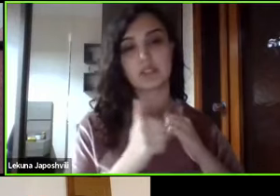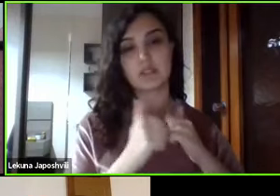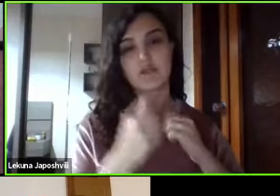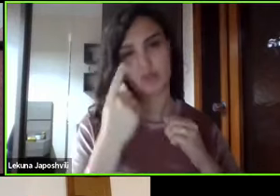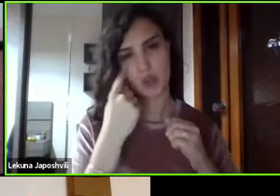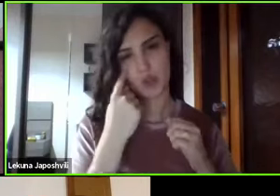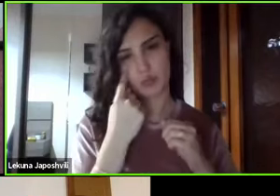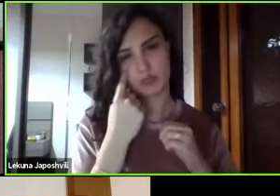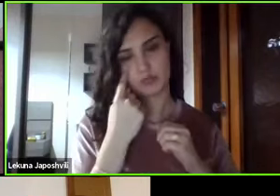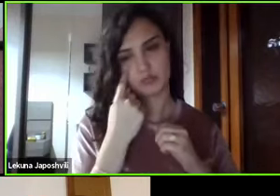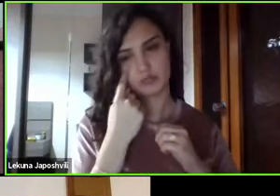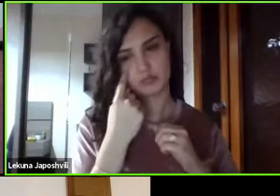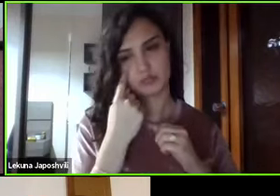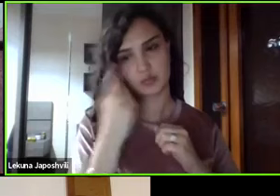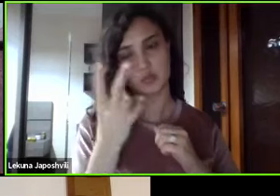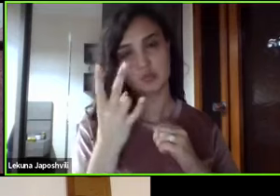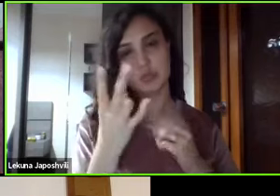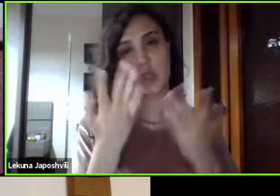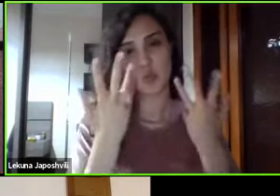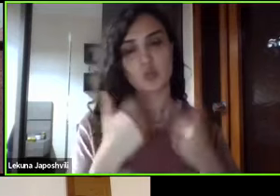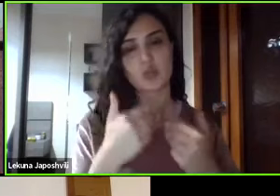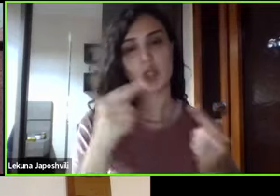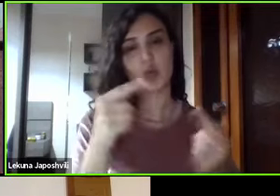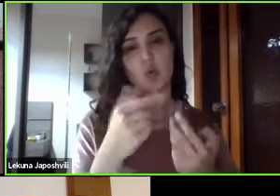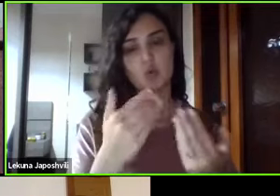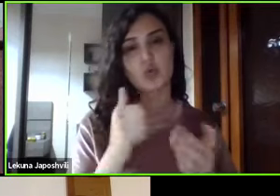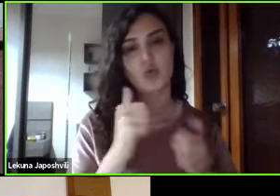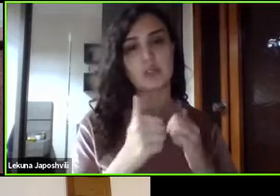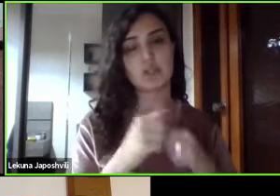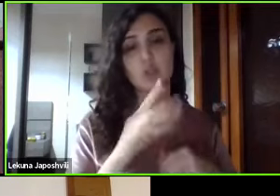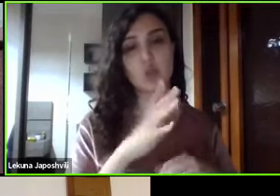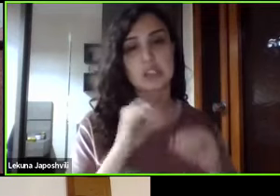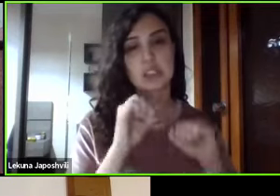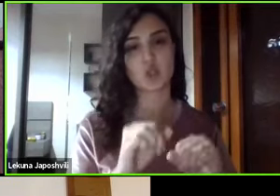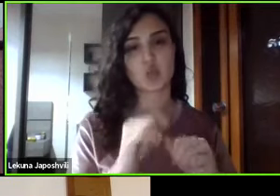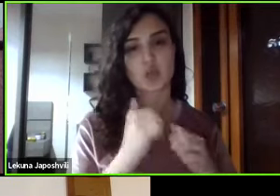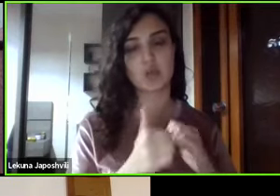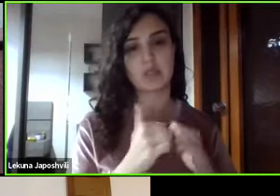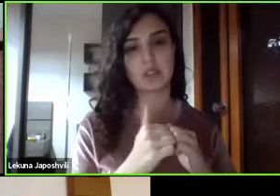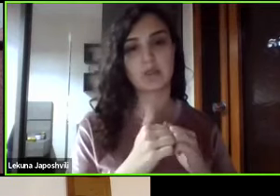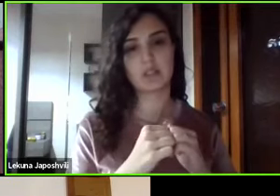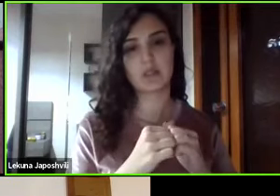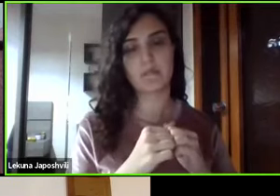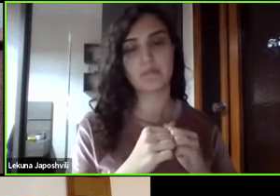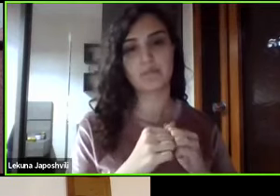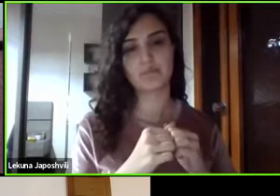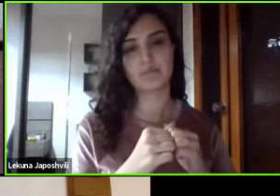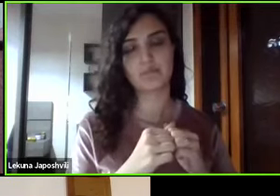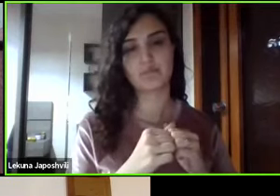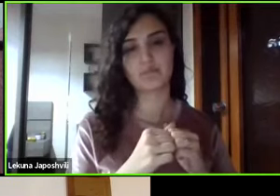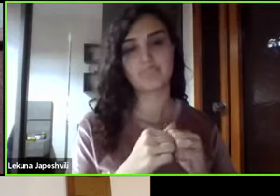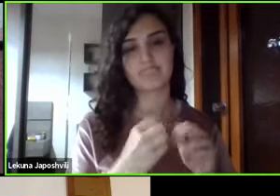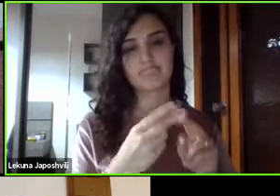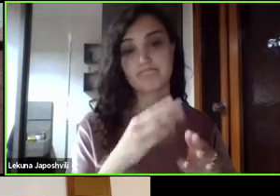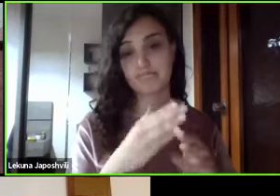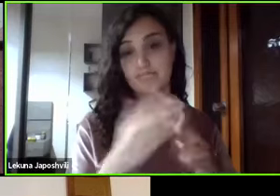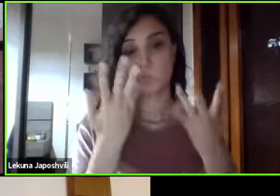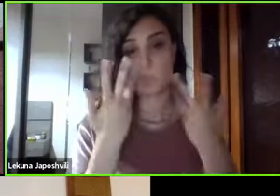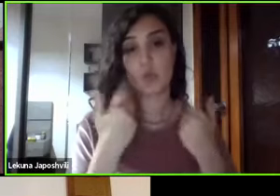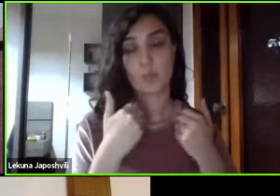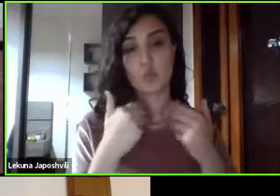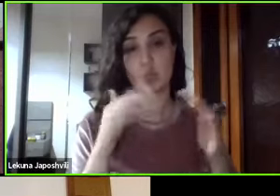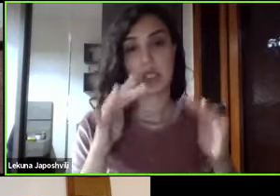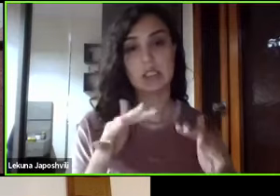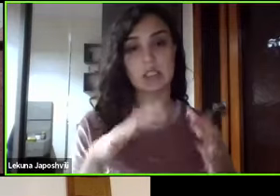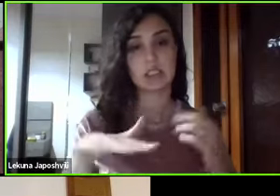ვფიქრობ უნდა უზრუნველყოთ ყოველთვის, რომ ეს იყოს დაცული ყოველთვის და ეს არის კომფორტული ველი,